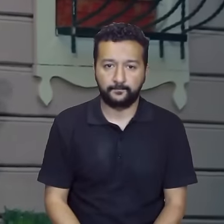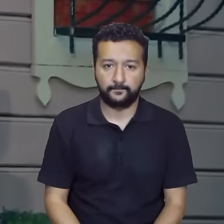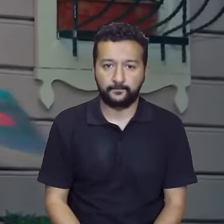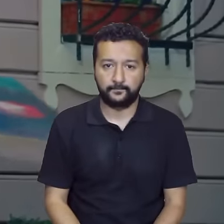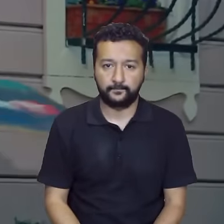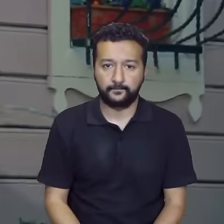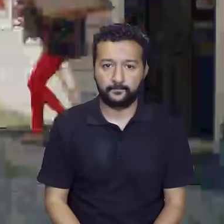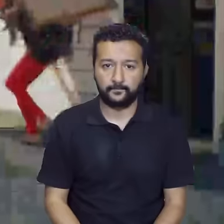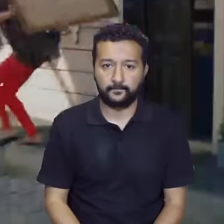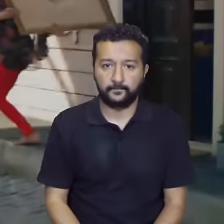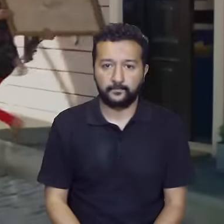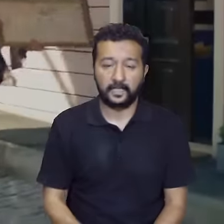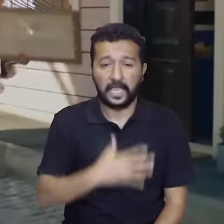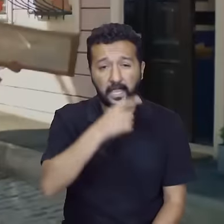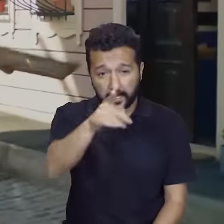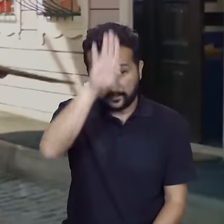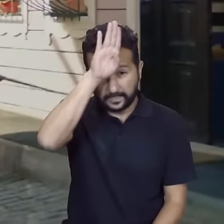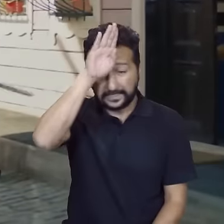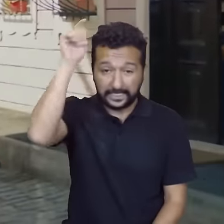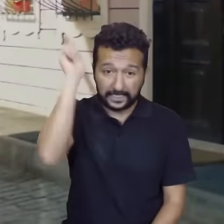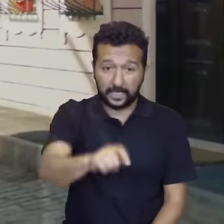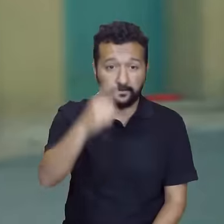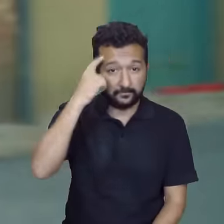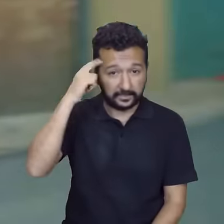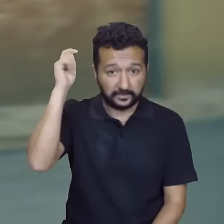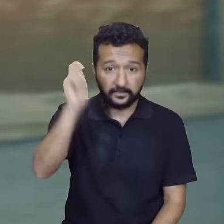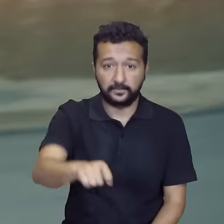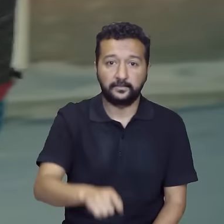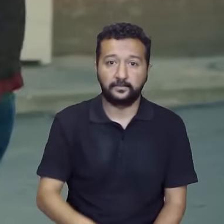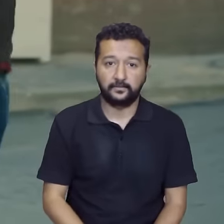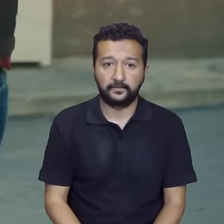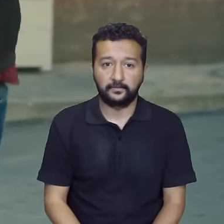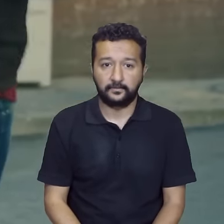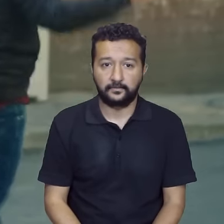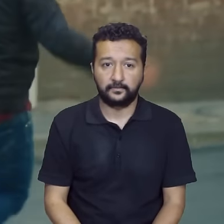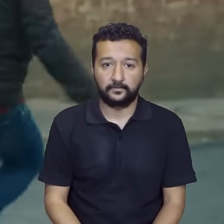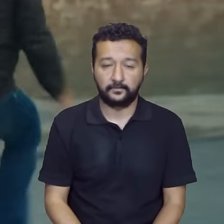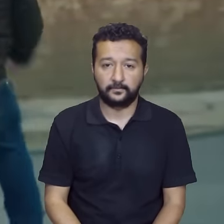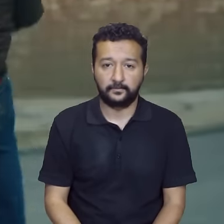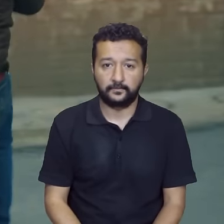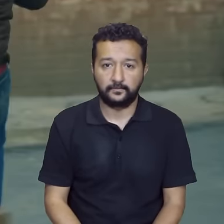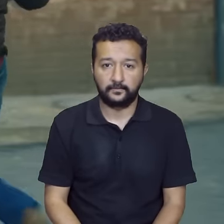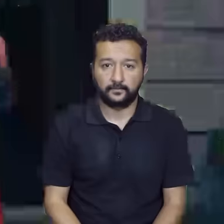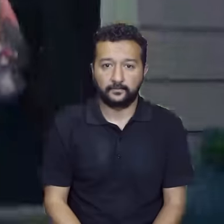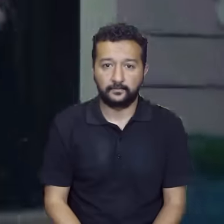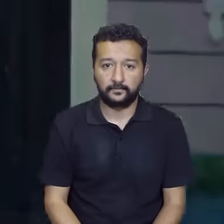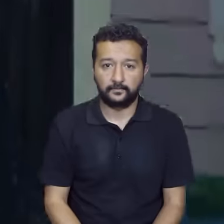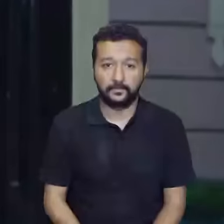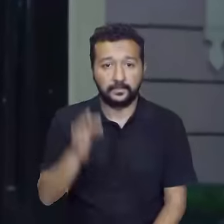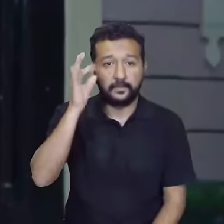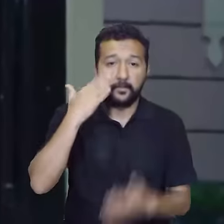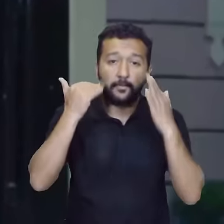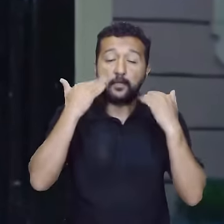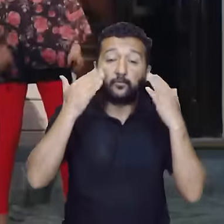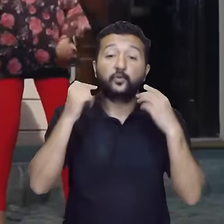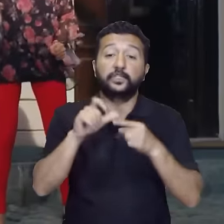Ayşin içeriden tabloyu getirdi. Al paşanı da başına çal. Yatay tutup filiz gibi fırlattı. Başının üstünden uçup yok oldu.